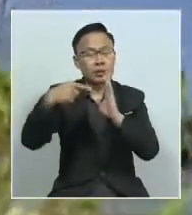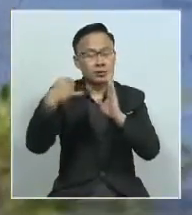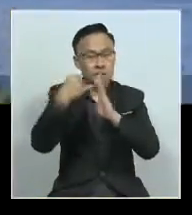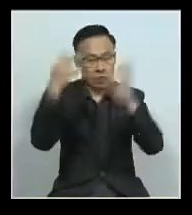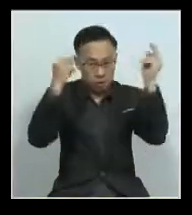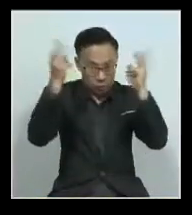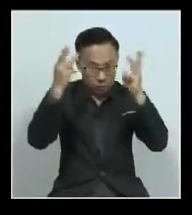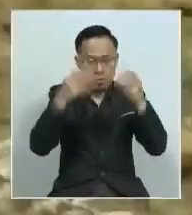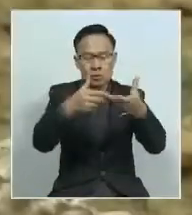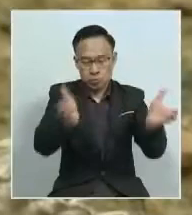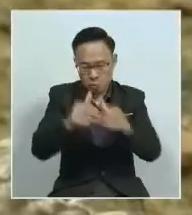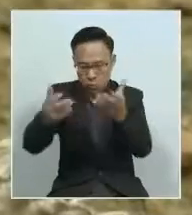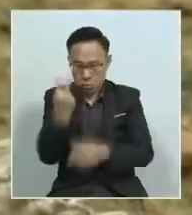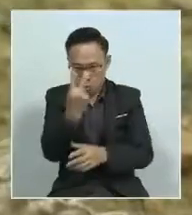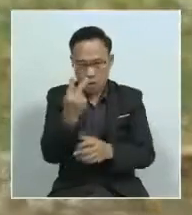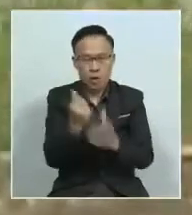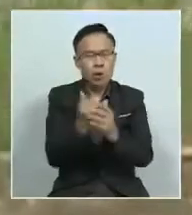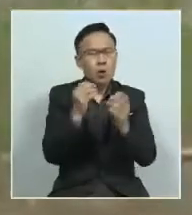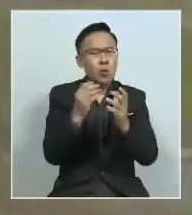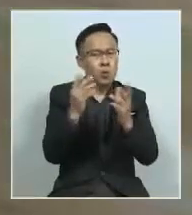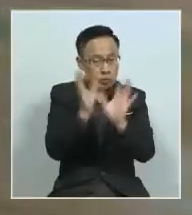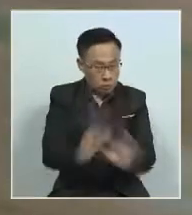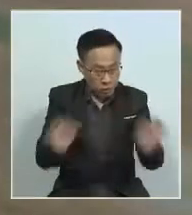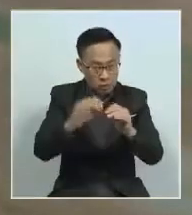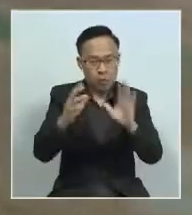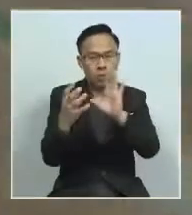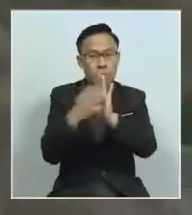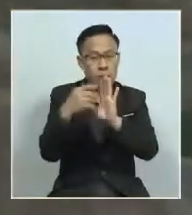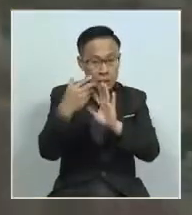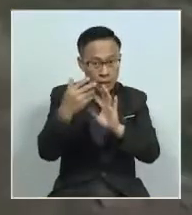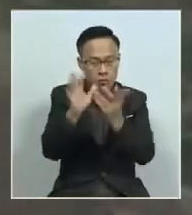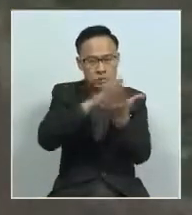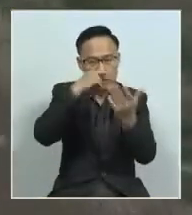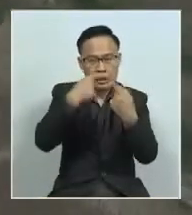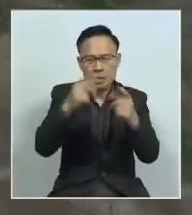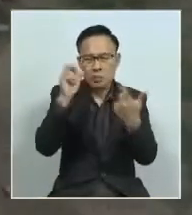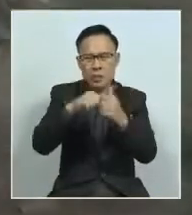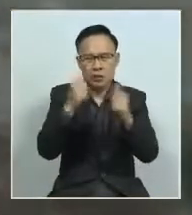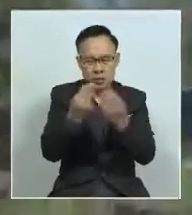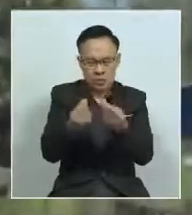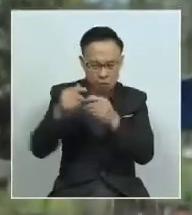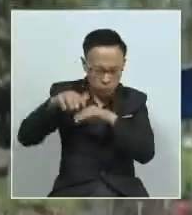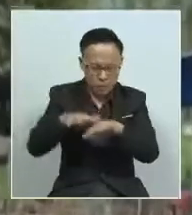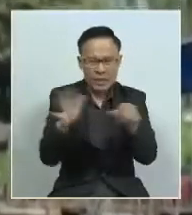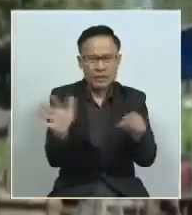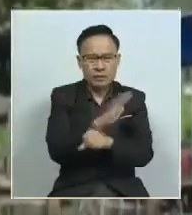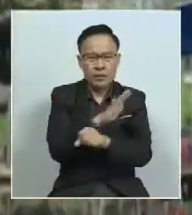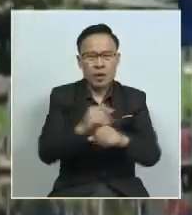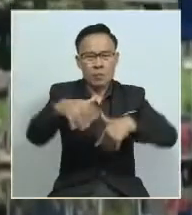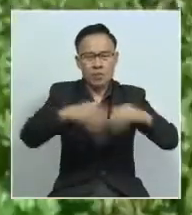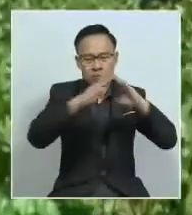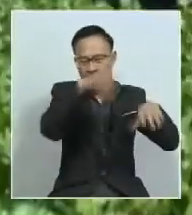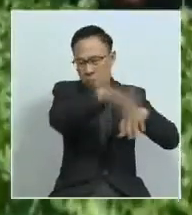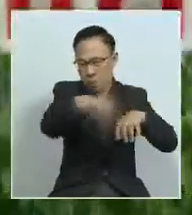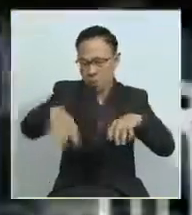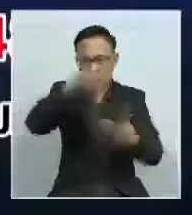ศปัจจุบันบึงทั้งสองแห่งมีสภาพเสื่อมโทรมและตื้นเขินจากตะกอนดินสะสมทำให้มีการเข้าครอบครองบุกรุกพื้นที่บึงเ